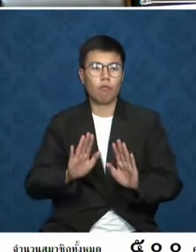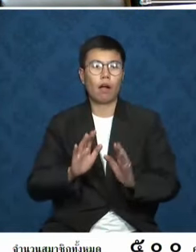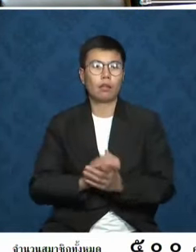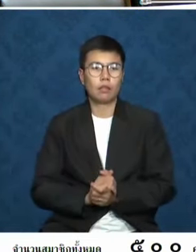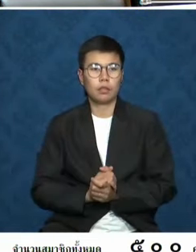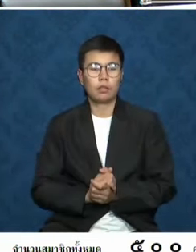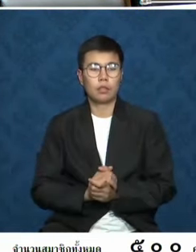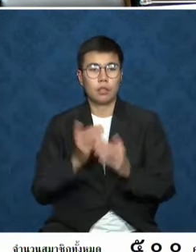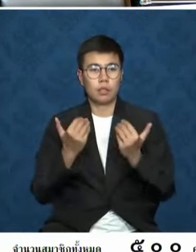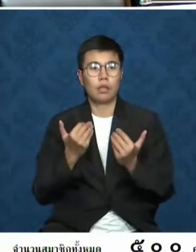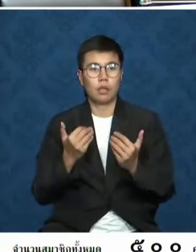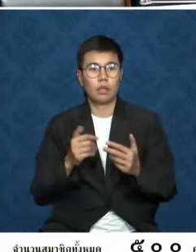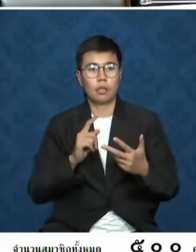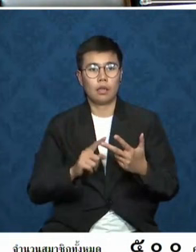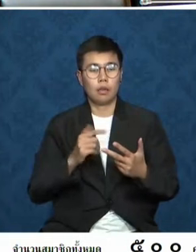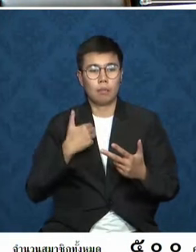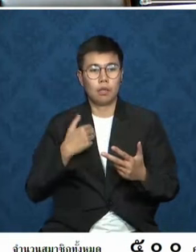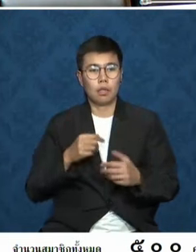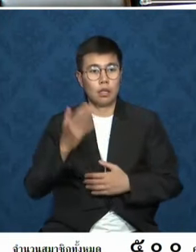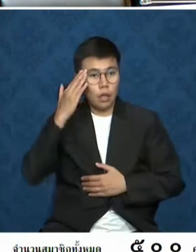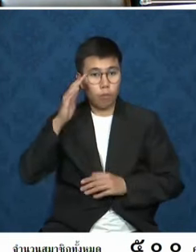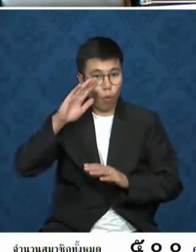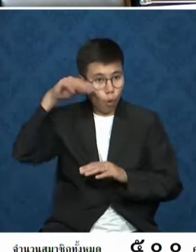วยทีนี้อีข้อหนึ ได้ทไม bound